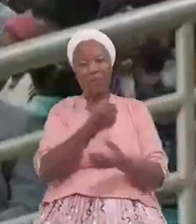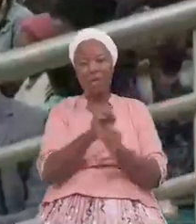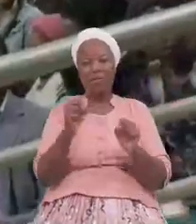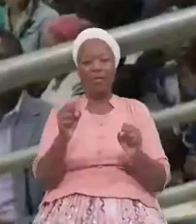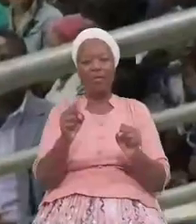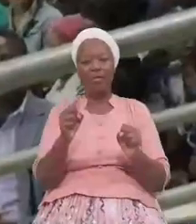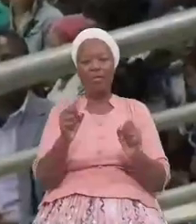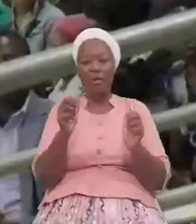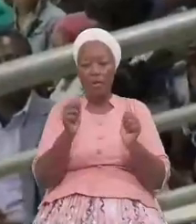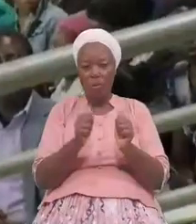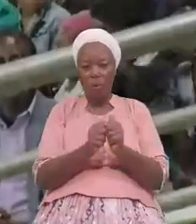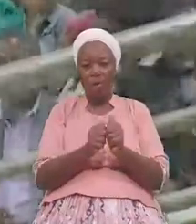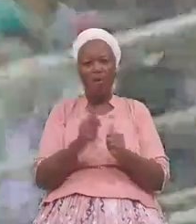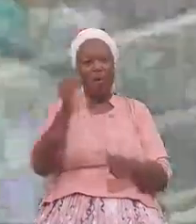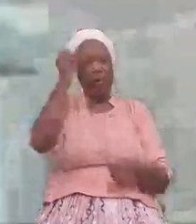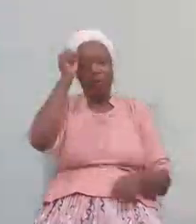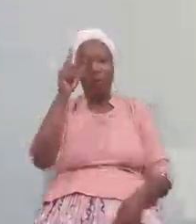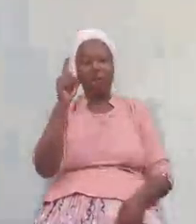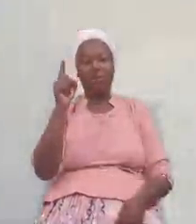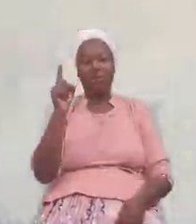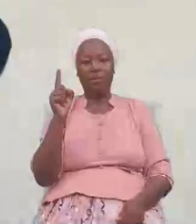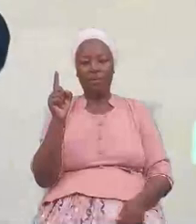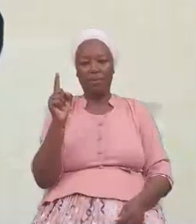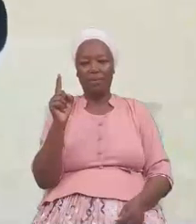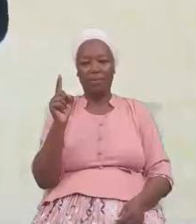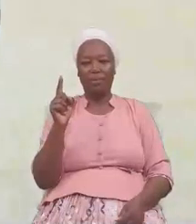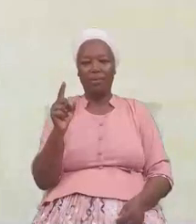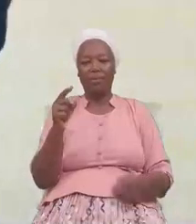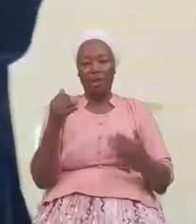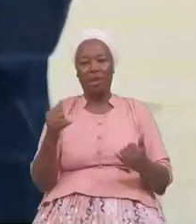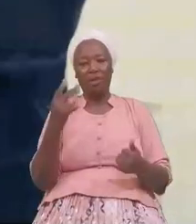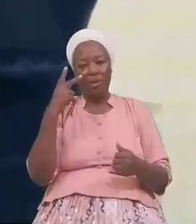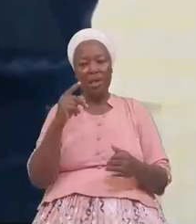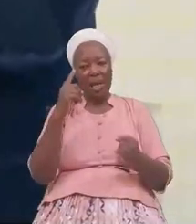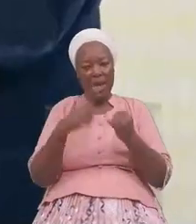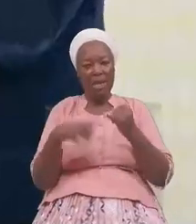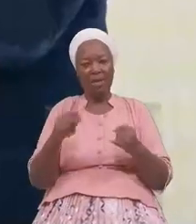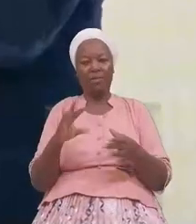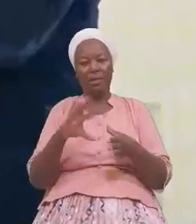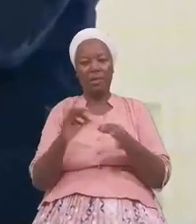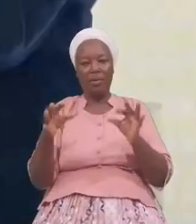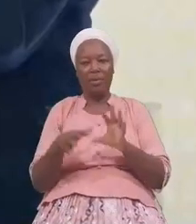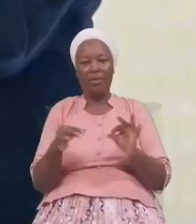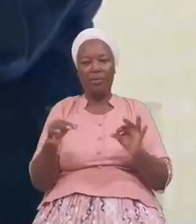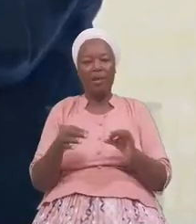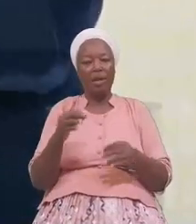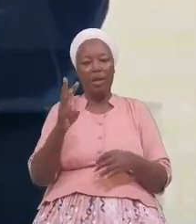la perception. Voyez la fin de l'histoire. Marc